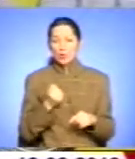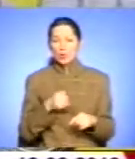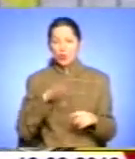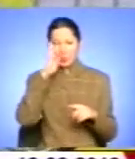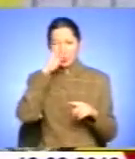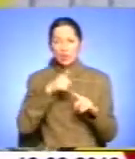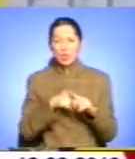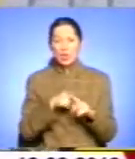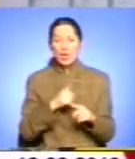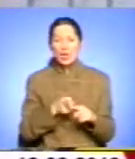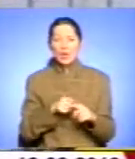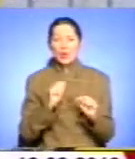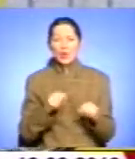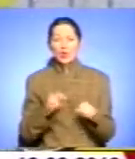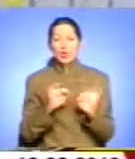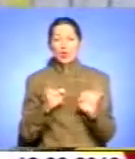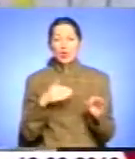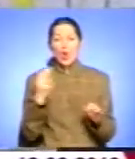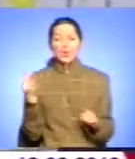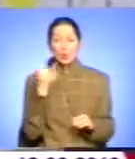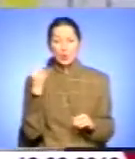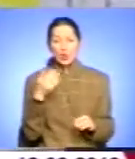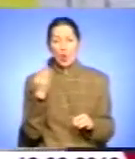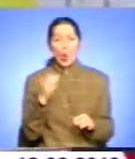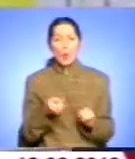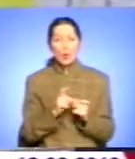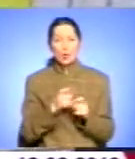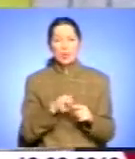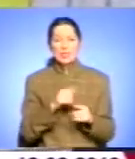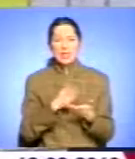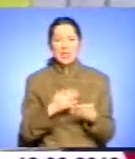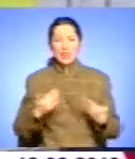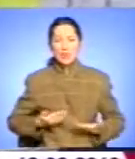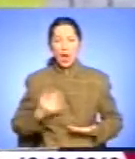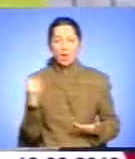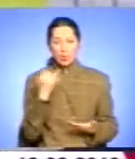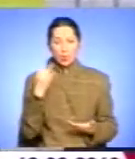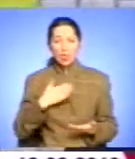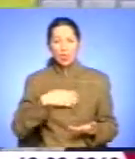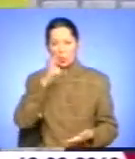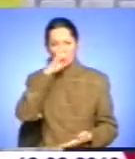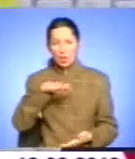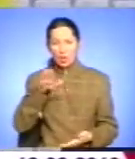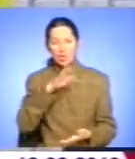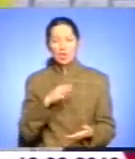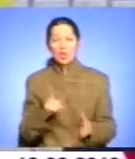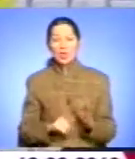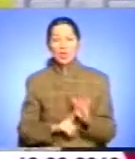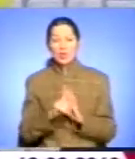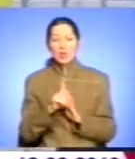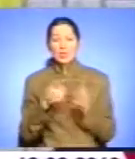історію, розповісти про його боротьбу. Це є жива історія. Жива історія нашої країни, жива історія становлення незалежної держави.